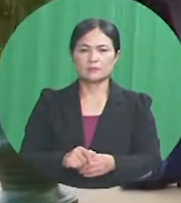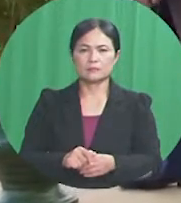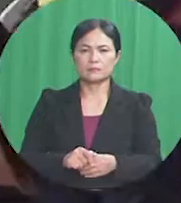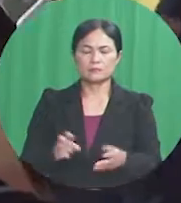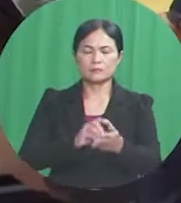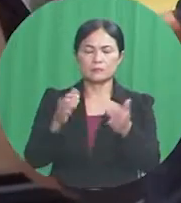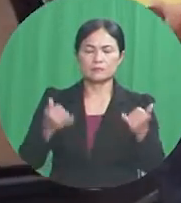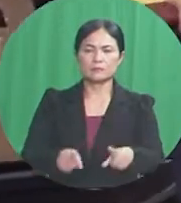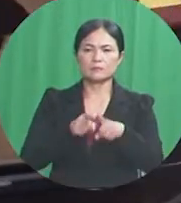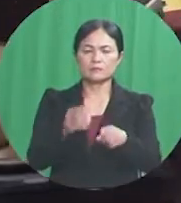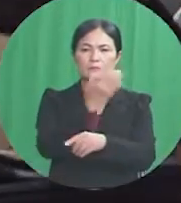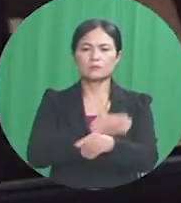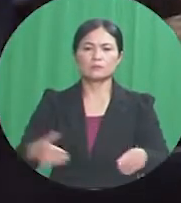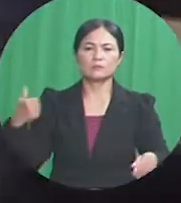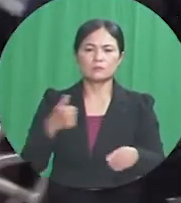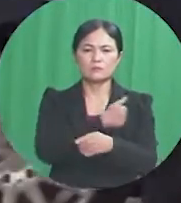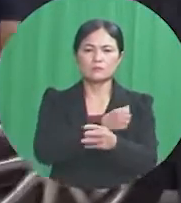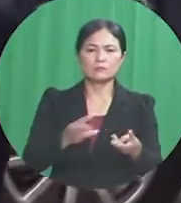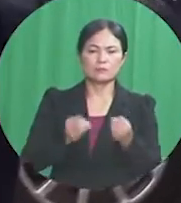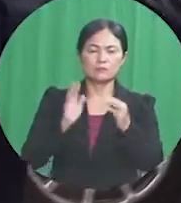ក្នុងសប្តាហ៍នេះដែរសម្តេចតេជោនាយករដ្